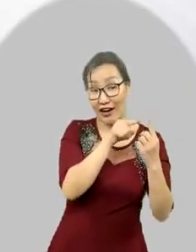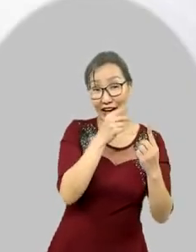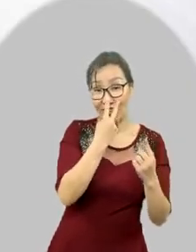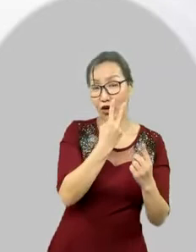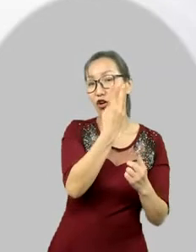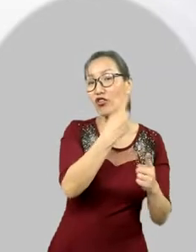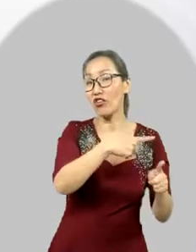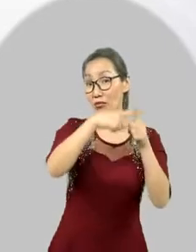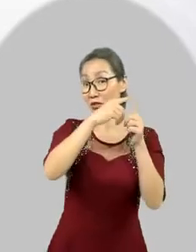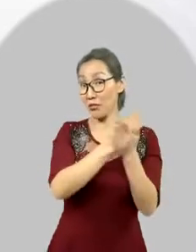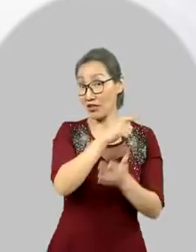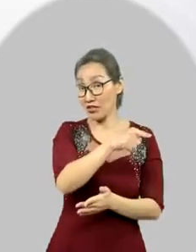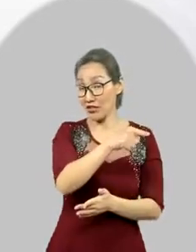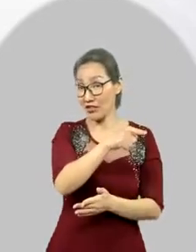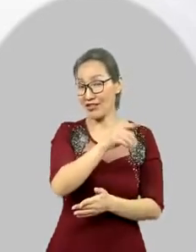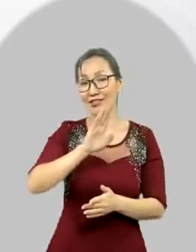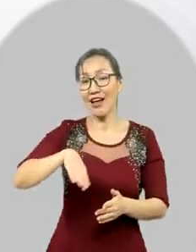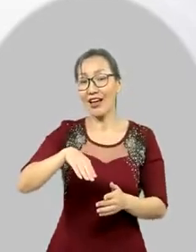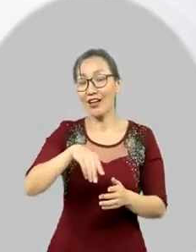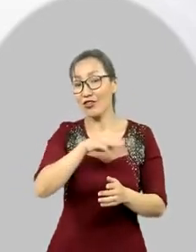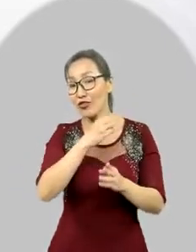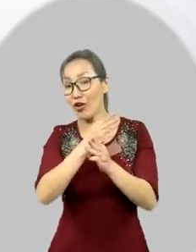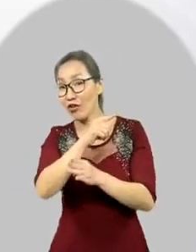байна. Дараагийн тоо